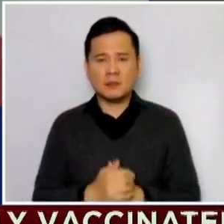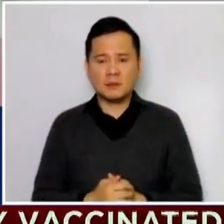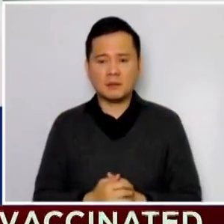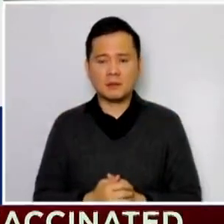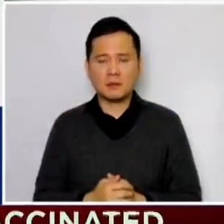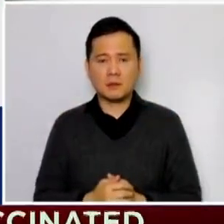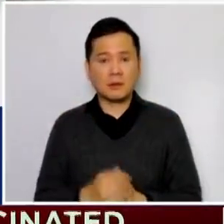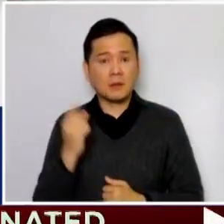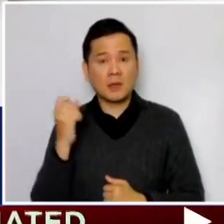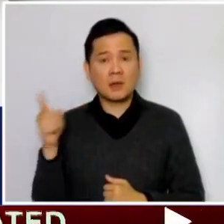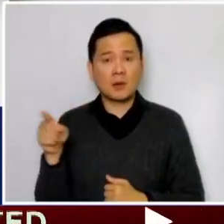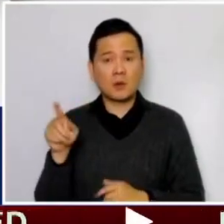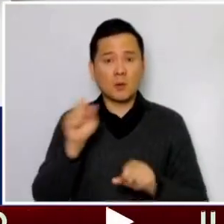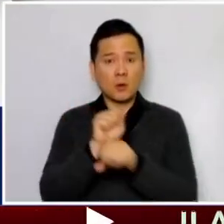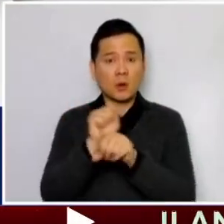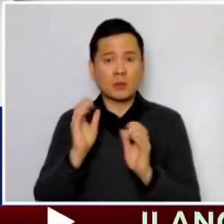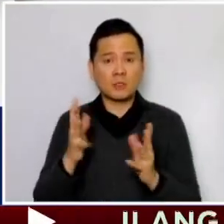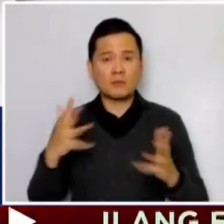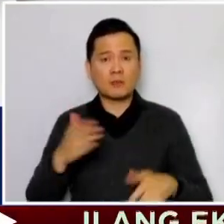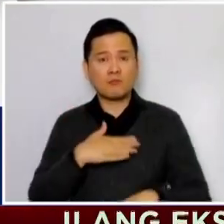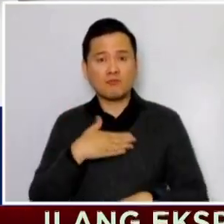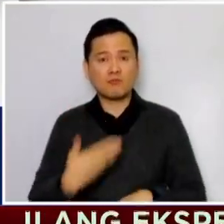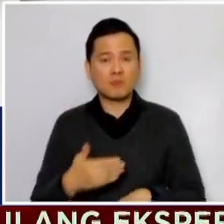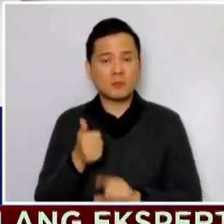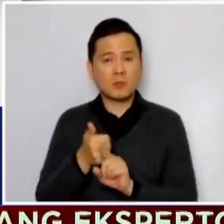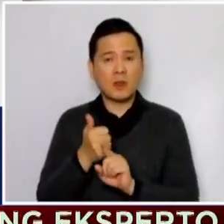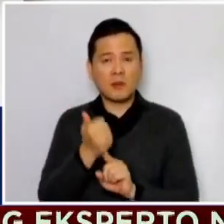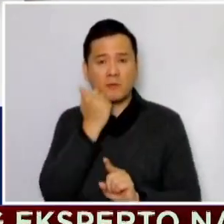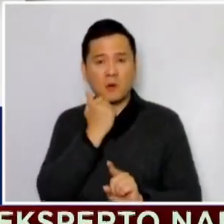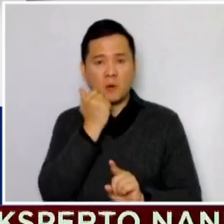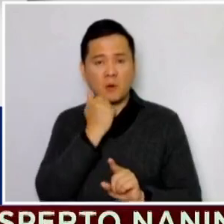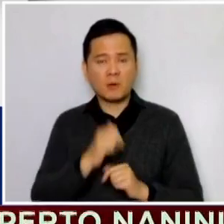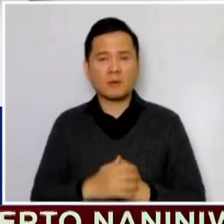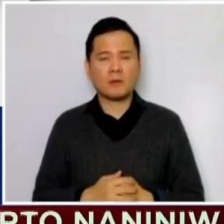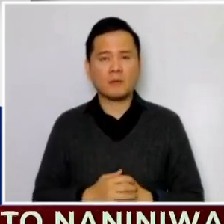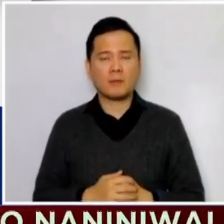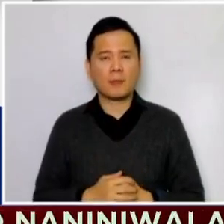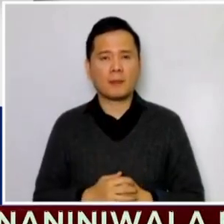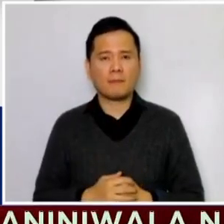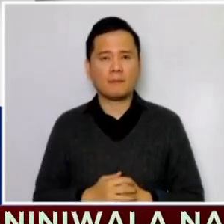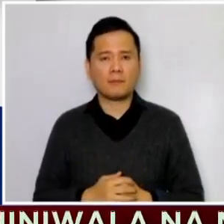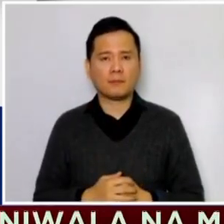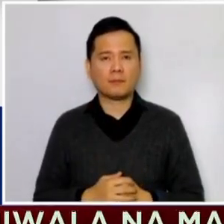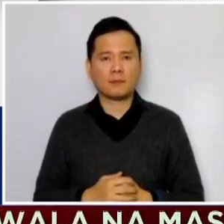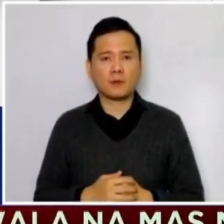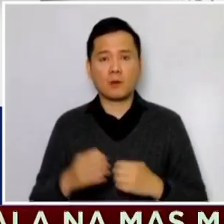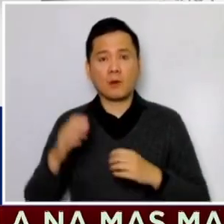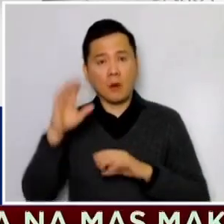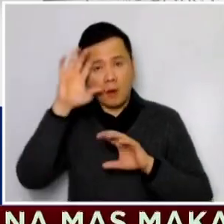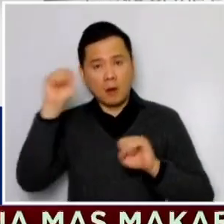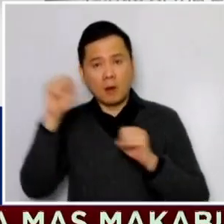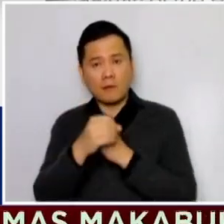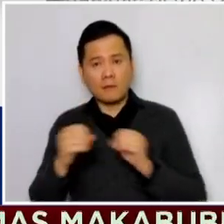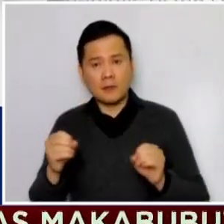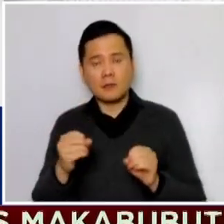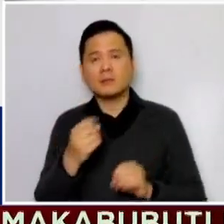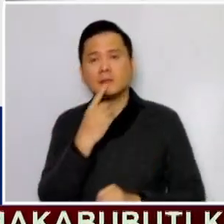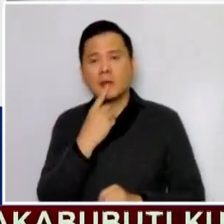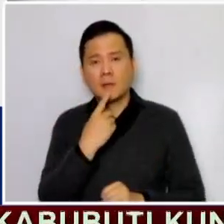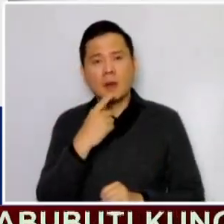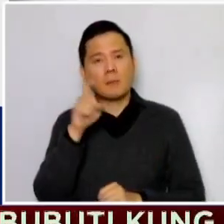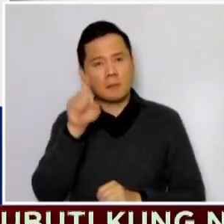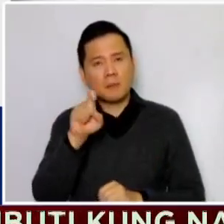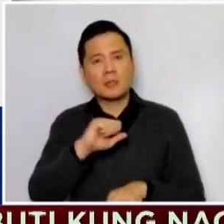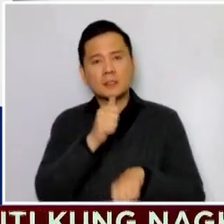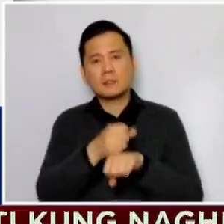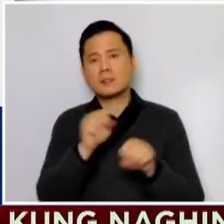po. Nirekomenda rin ng komite sa Office of the President na magkaroon ng standard requirements para suriin ang kakayahan ng mga supplier.